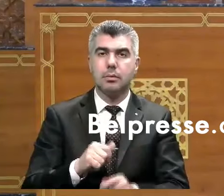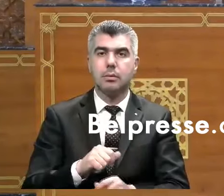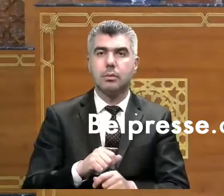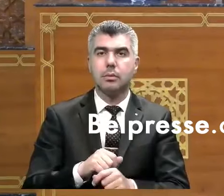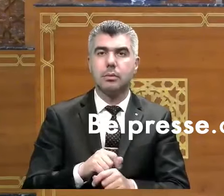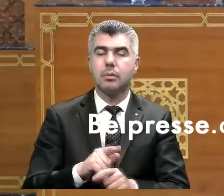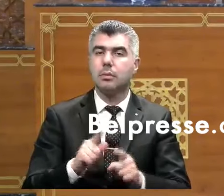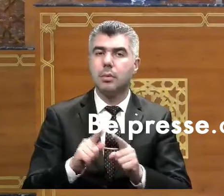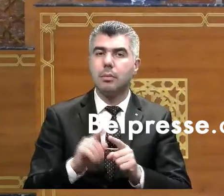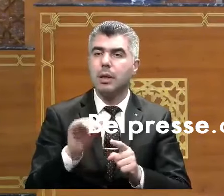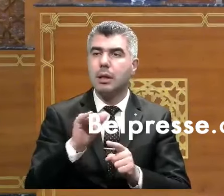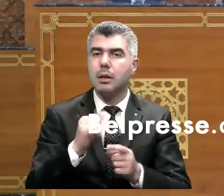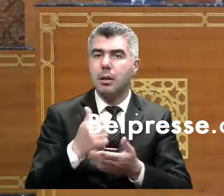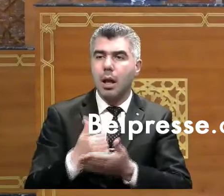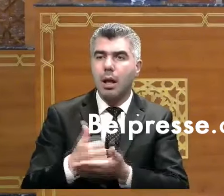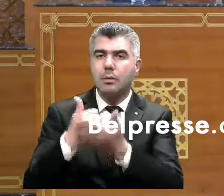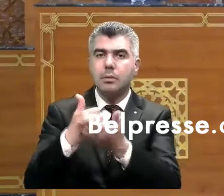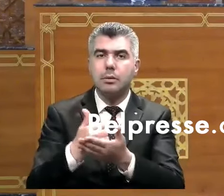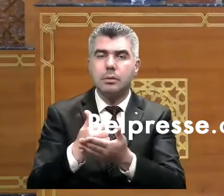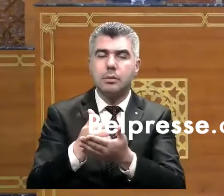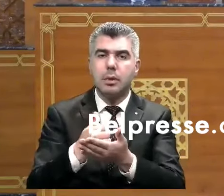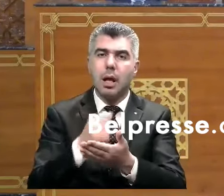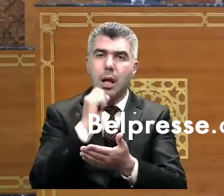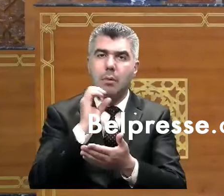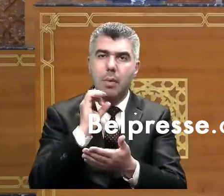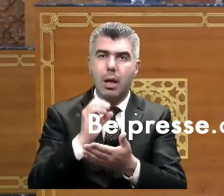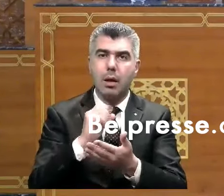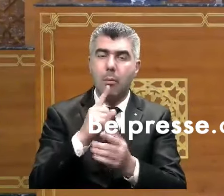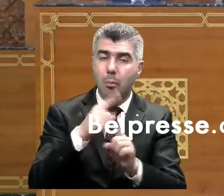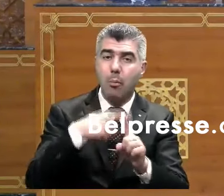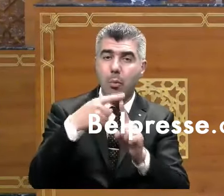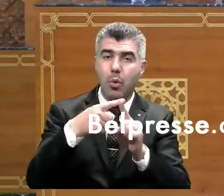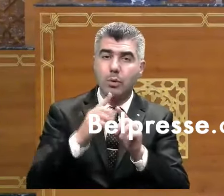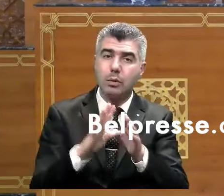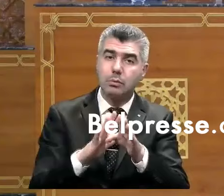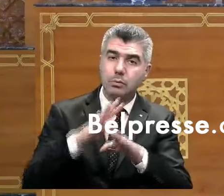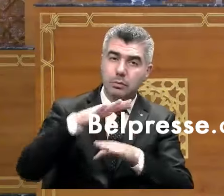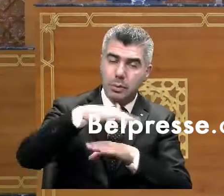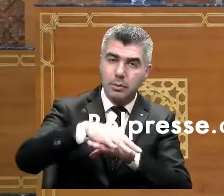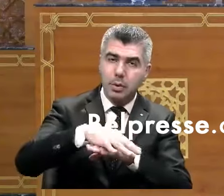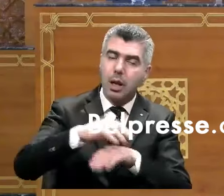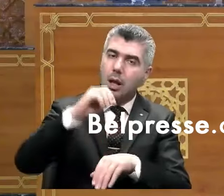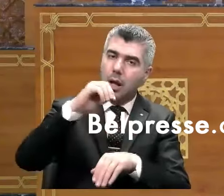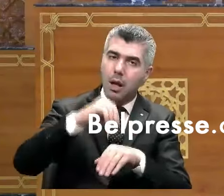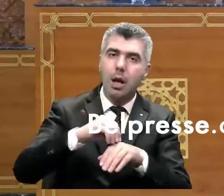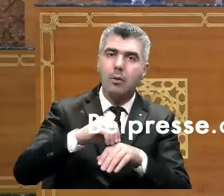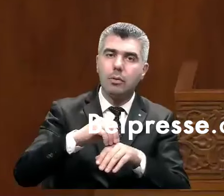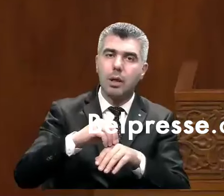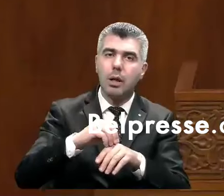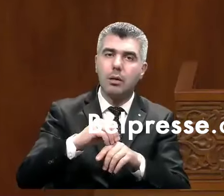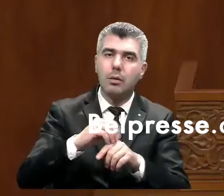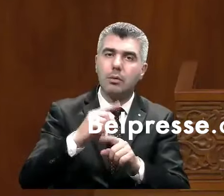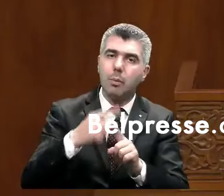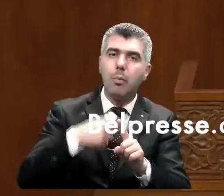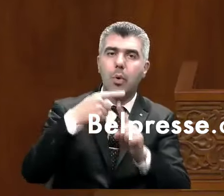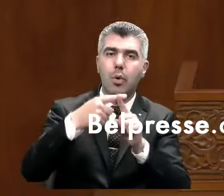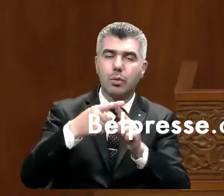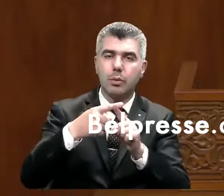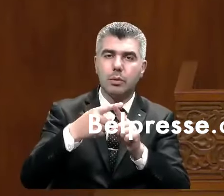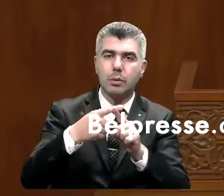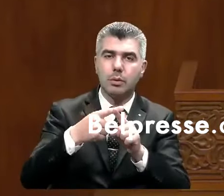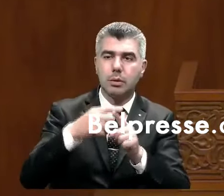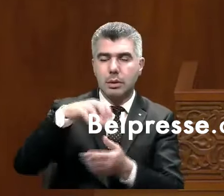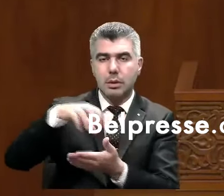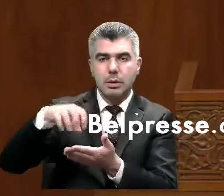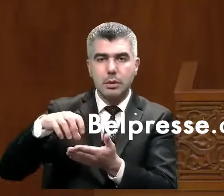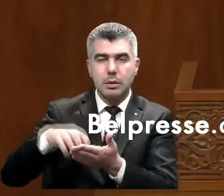الحصص وكل ما تزادت شي حاجه فيشي سد كن عاودوا اعاده النظر في الحصص ديال الري مراجعه مساحه